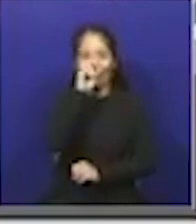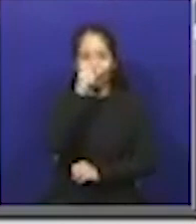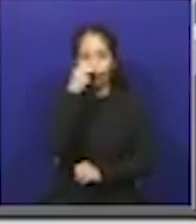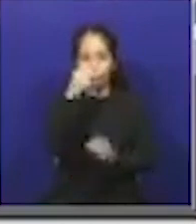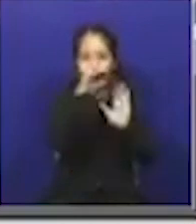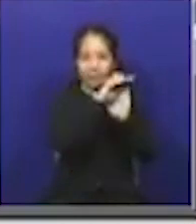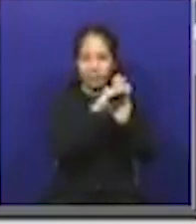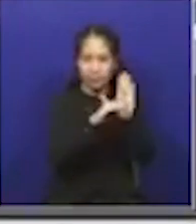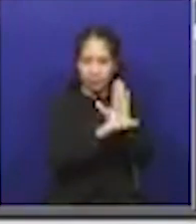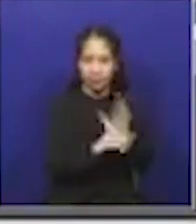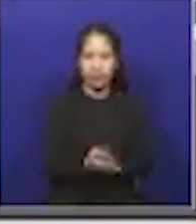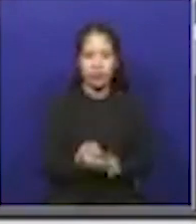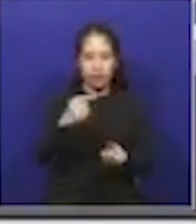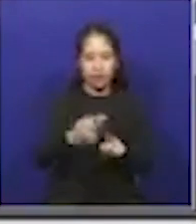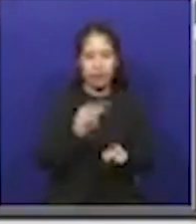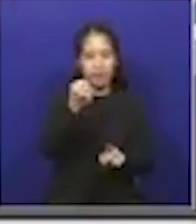กลางเดือนธันวาคม